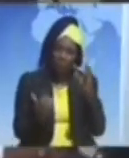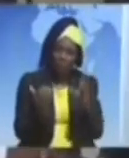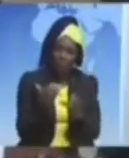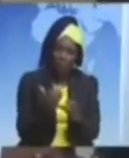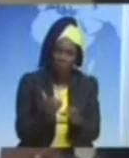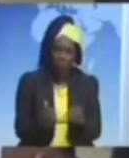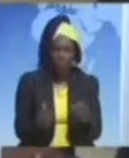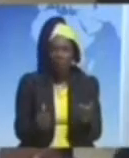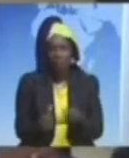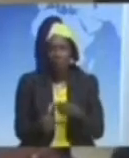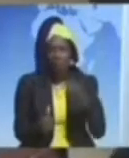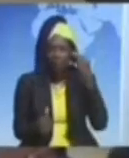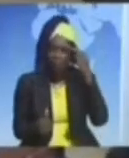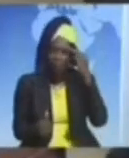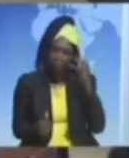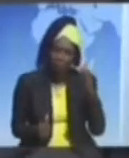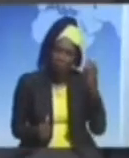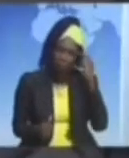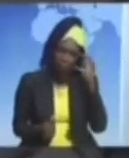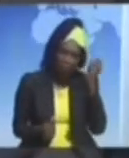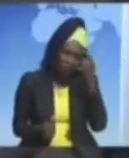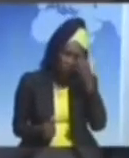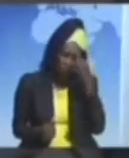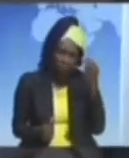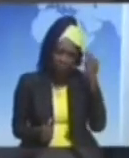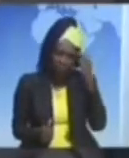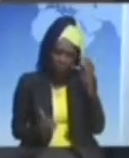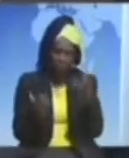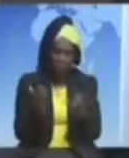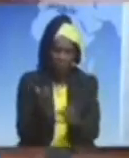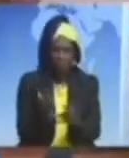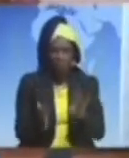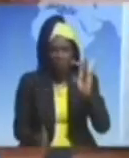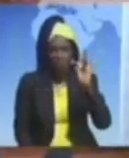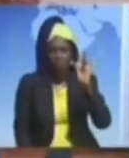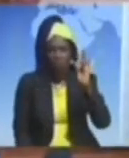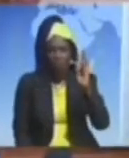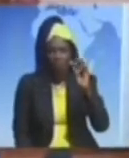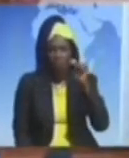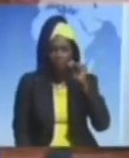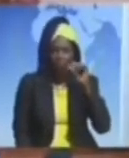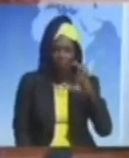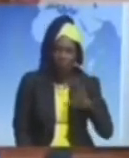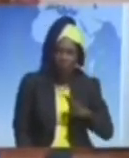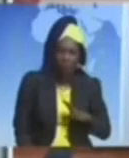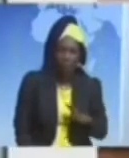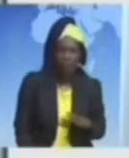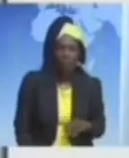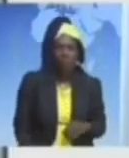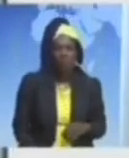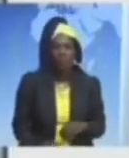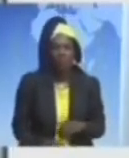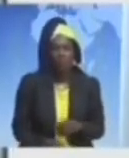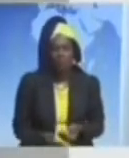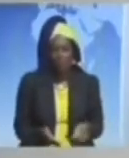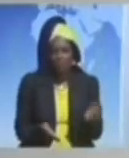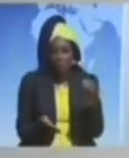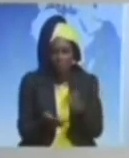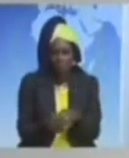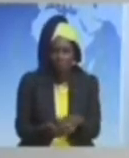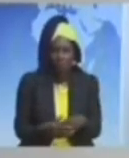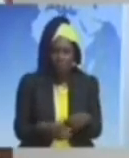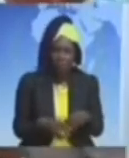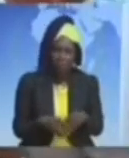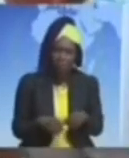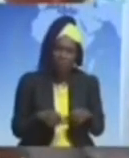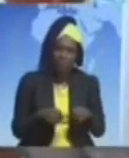ministre d'État, ministre ou ministre délégué, 7 femmes. Denise Mekamne, épouse Tati, Madeleine Baird, Nicolas Sélé, Patricia